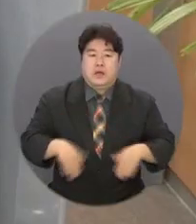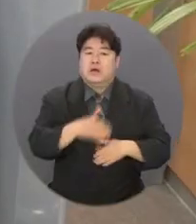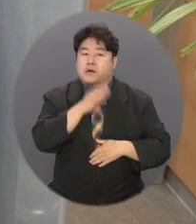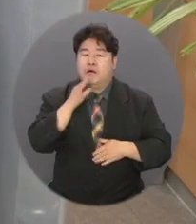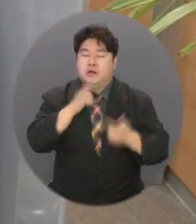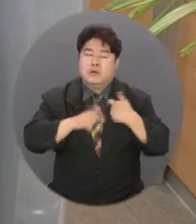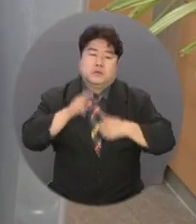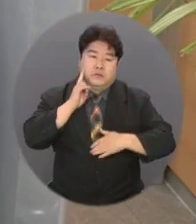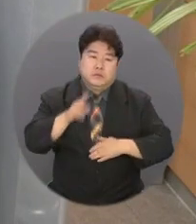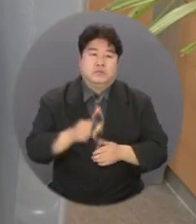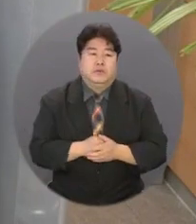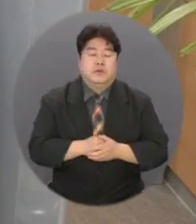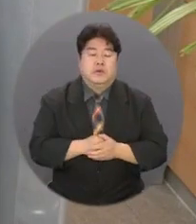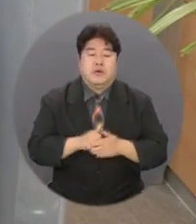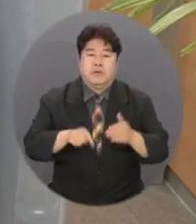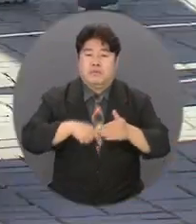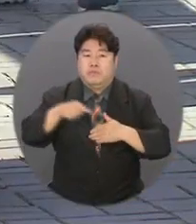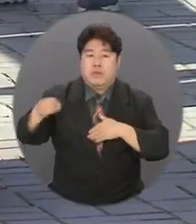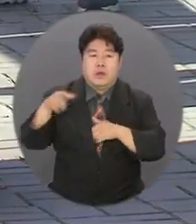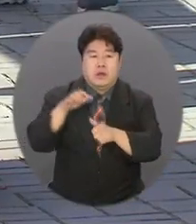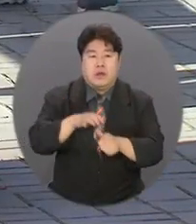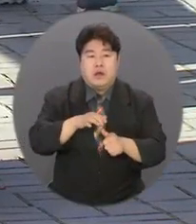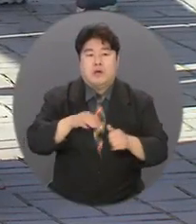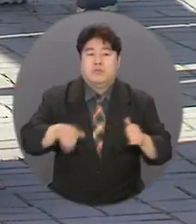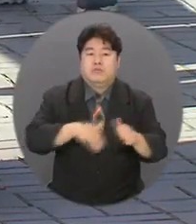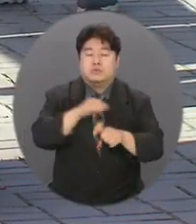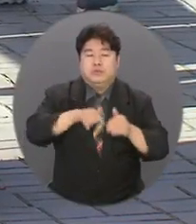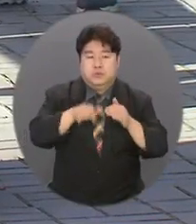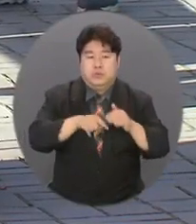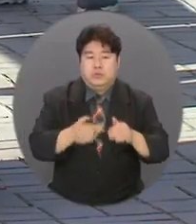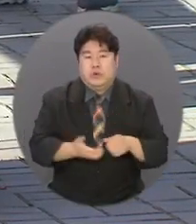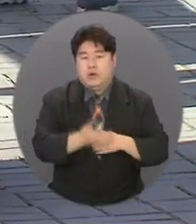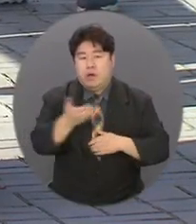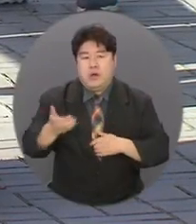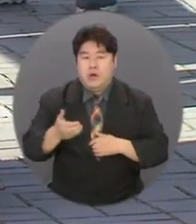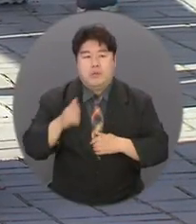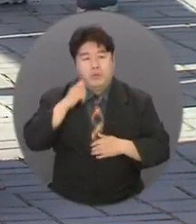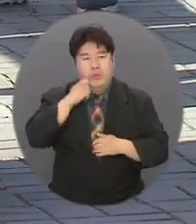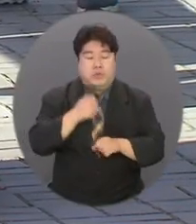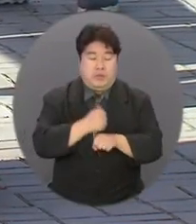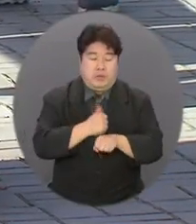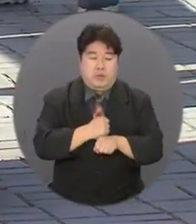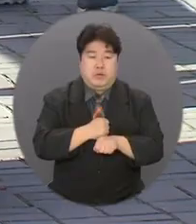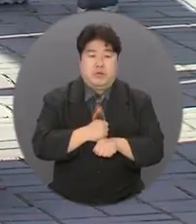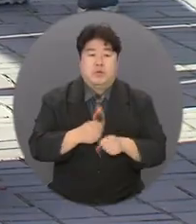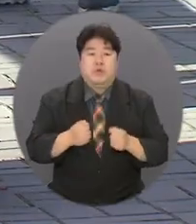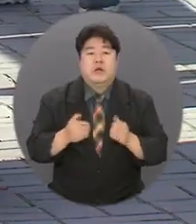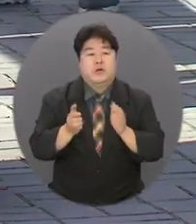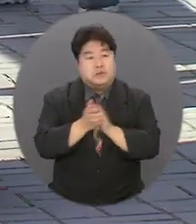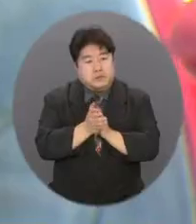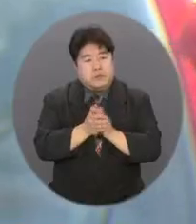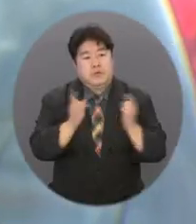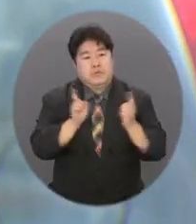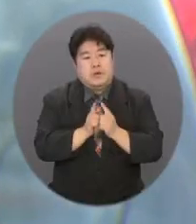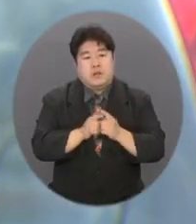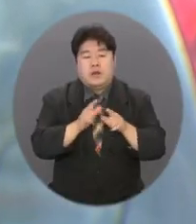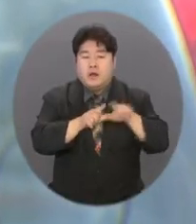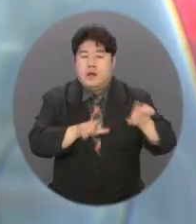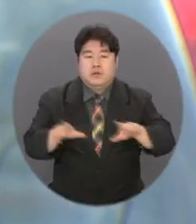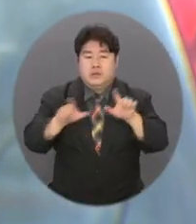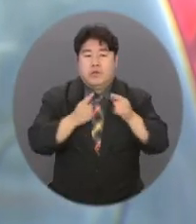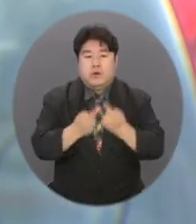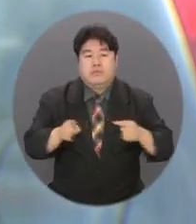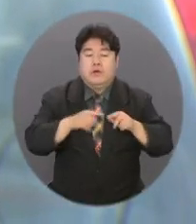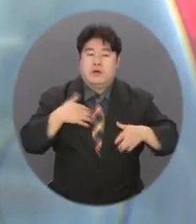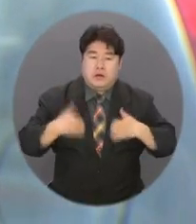가옥 했습니다 외출 자제 분위기 속에 이동이 채소와 됐고 동년배 들을 만나 일상을 함께하는 즐거움도